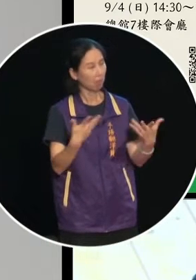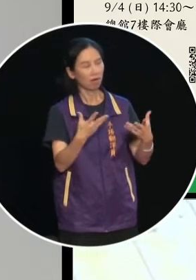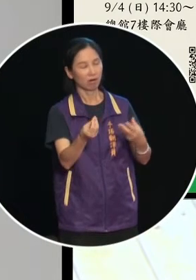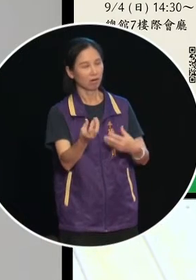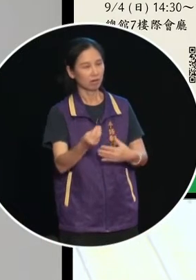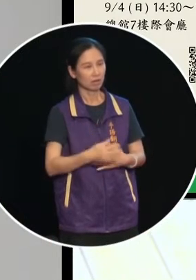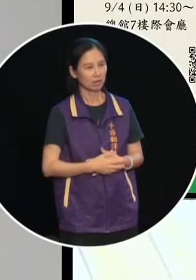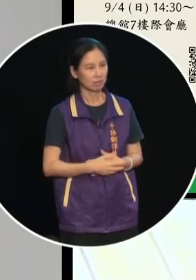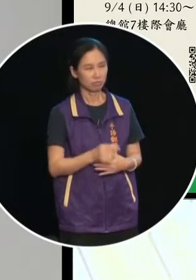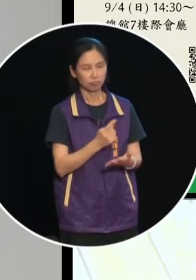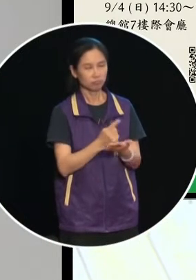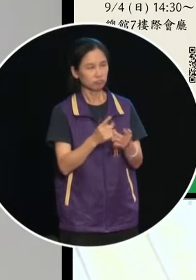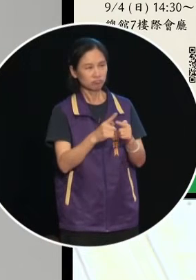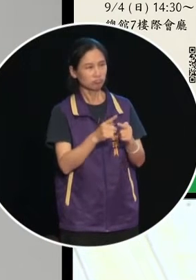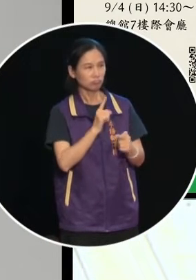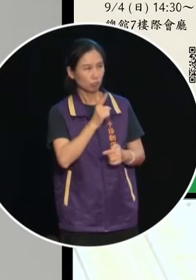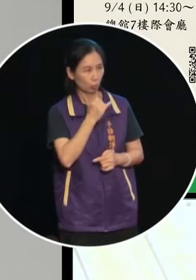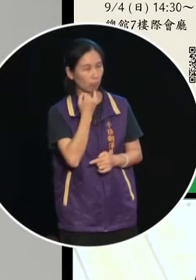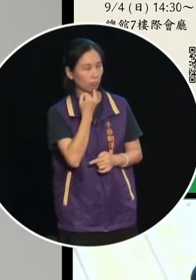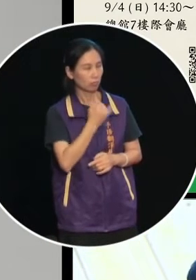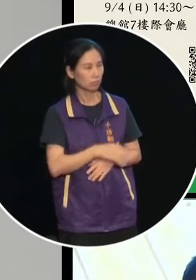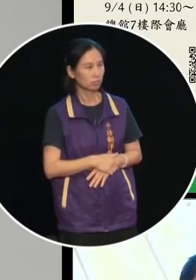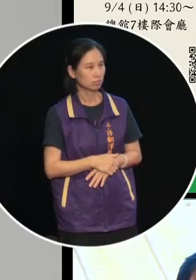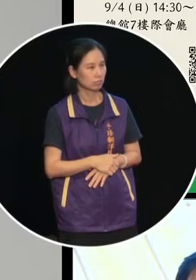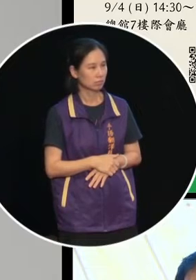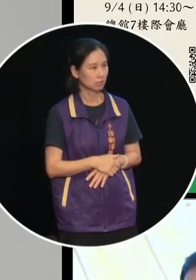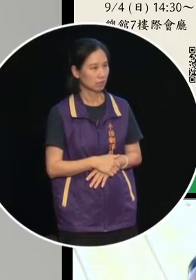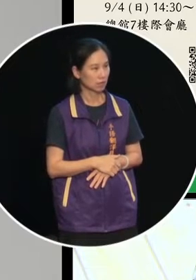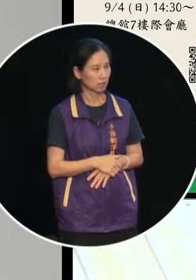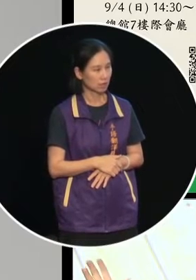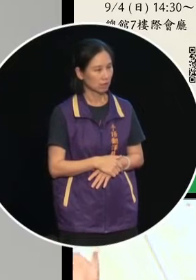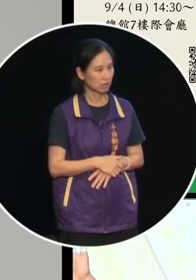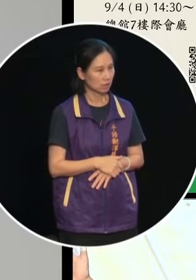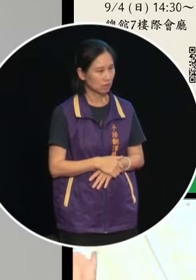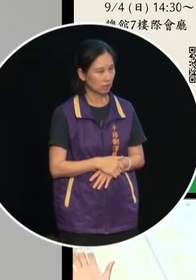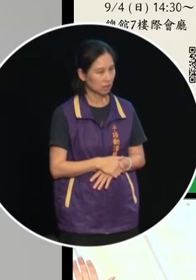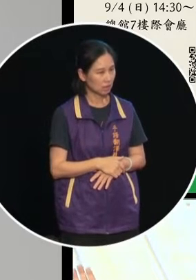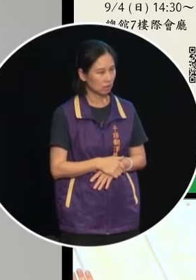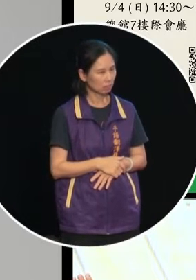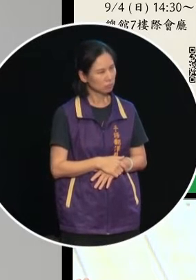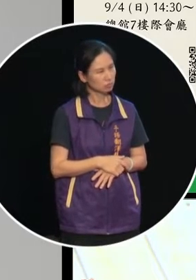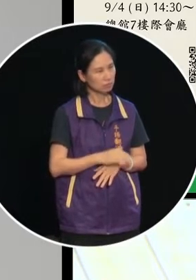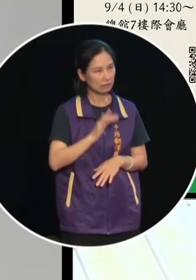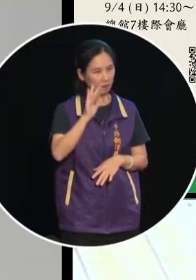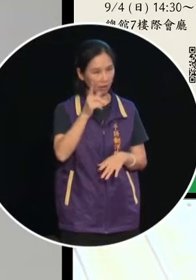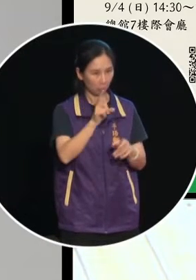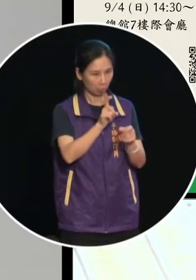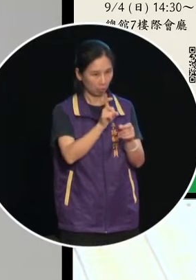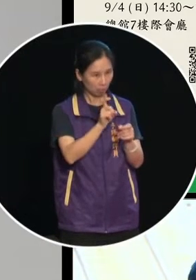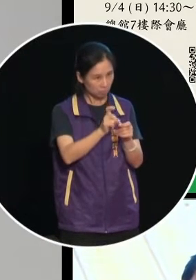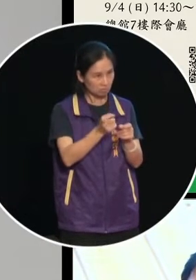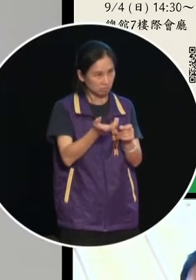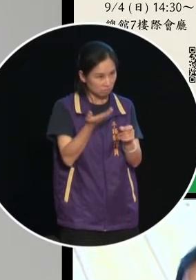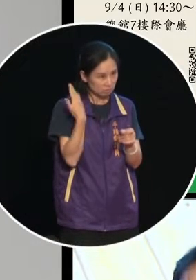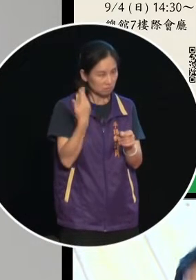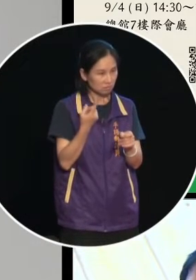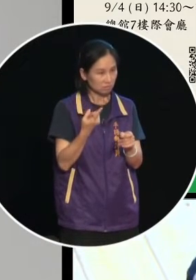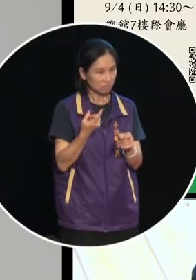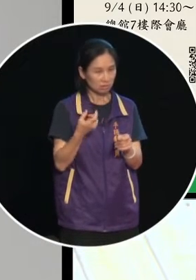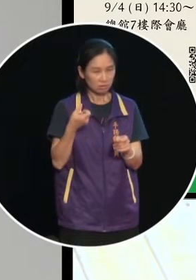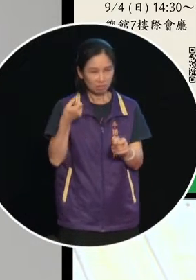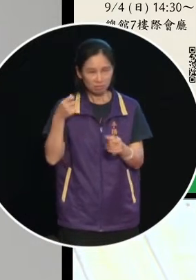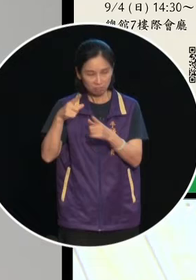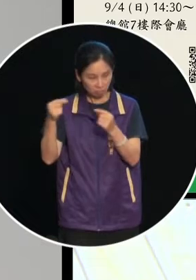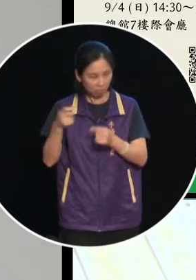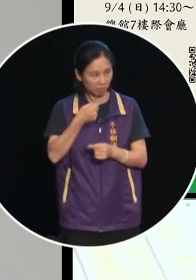讲，而且如果。不过现在在10年前台日友好比较少